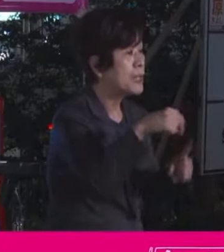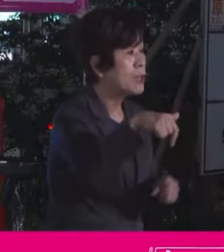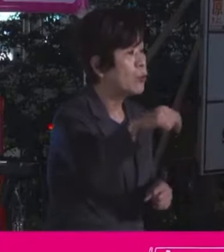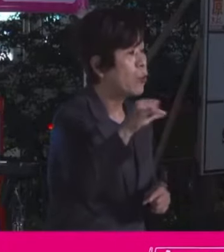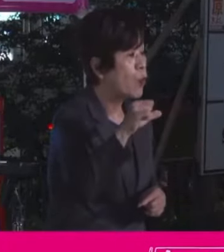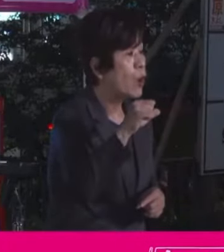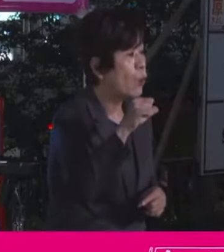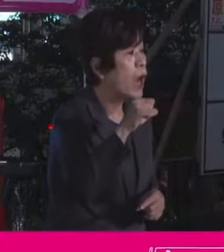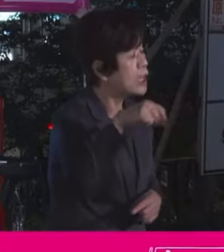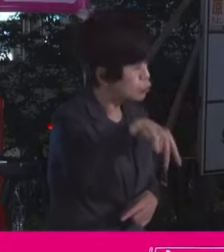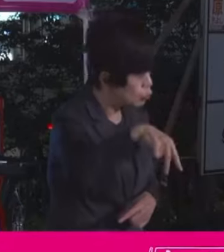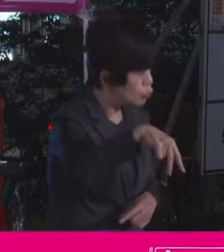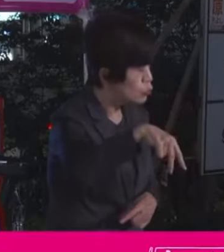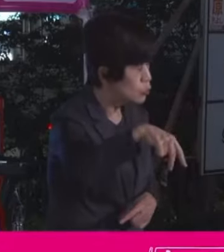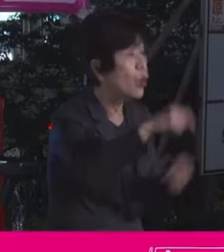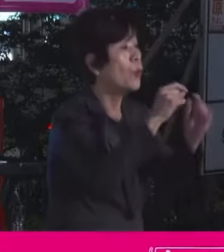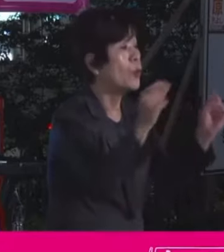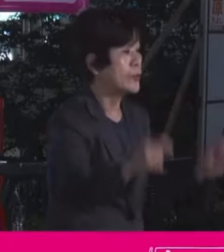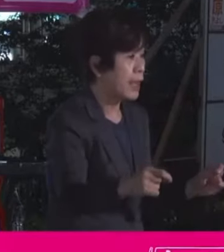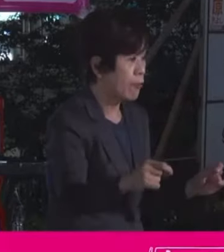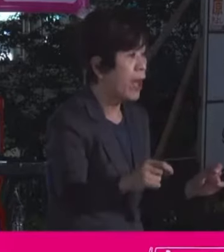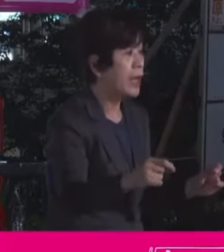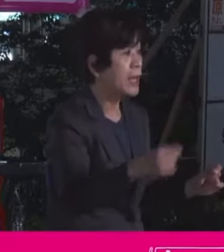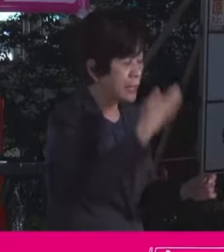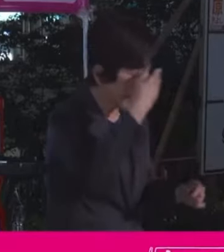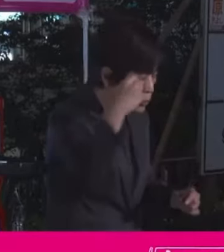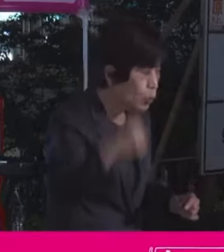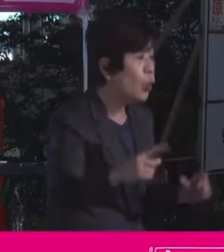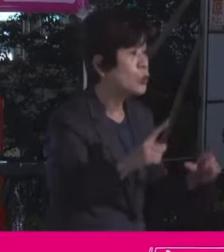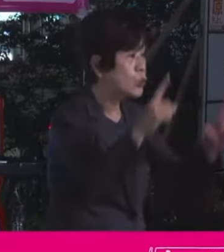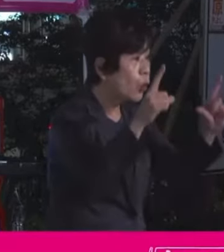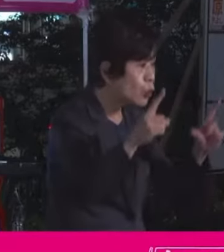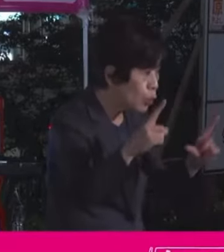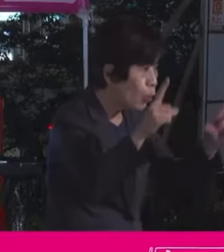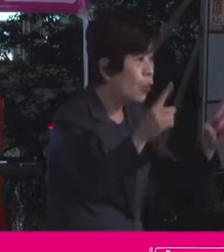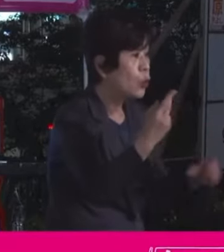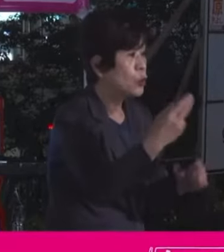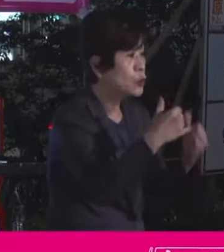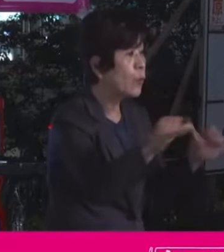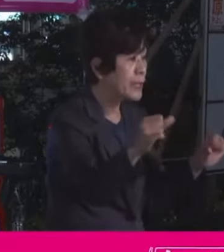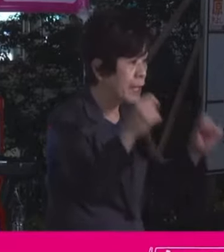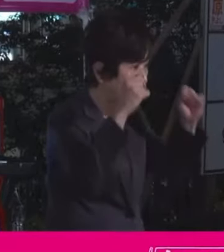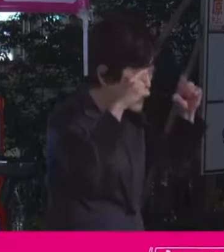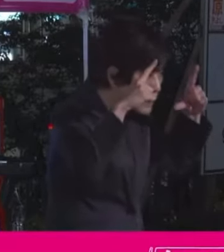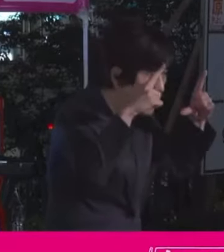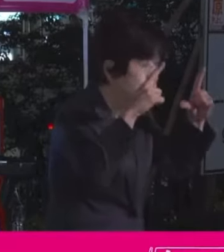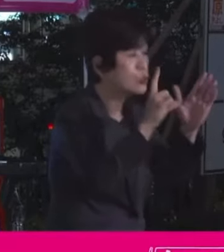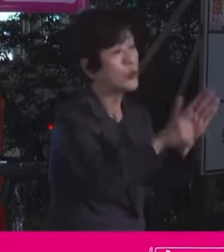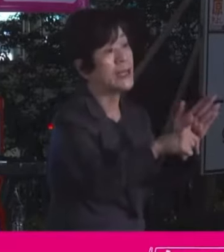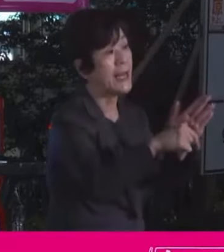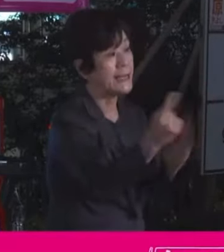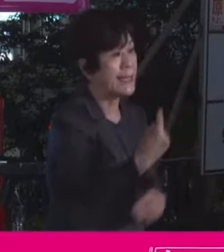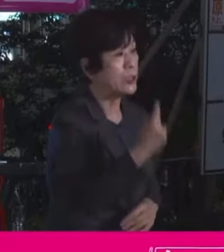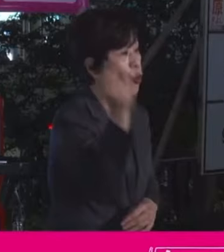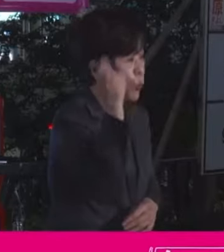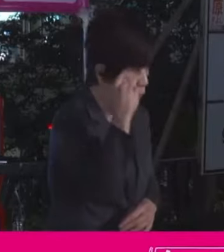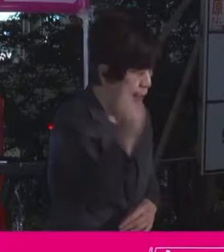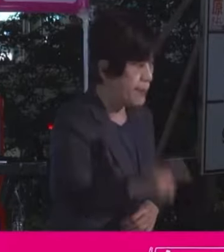っと東京都民が目覚める時が来たと僕は思い